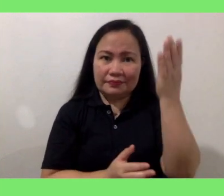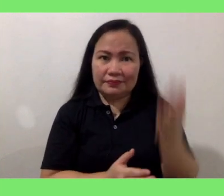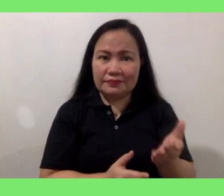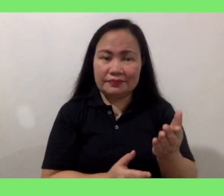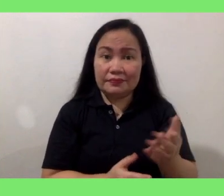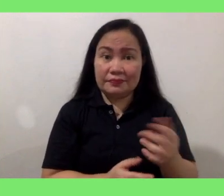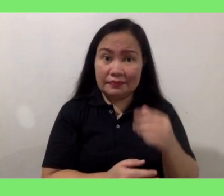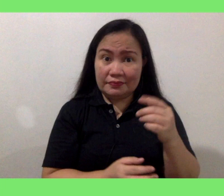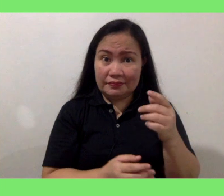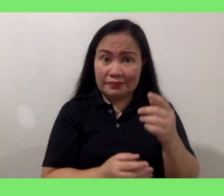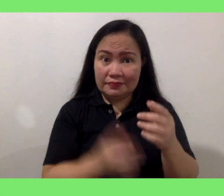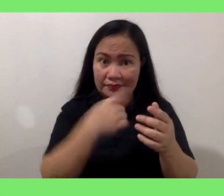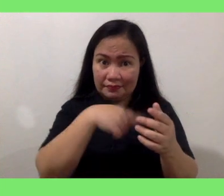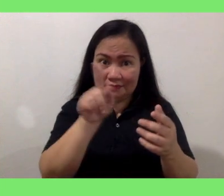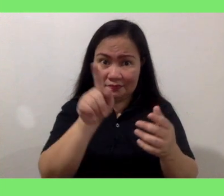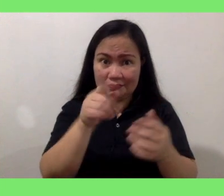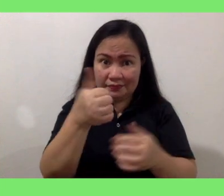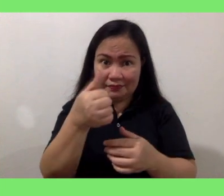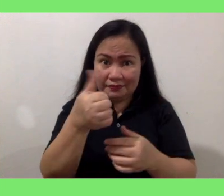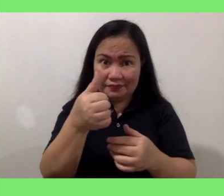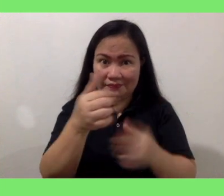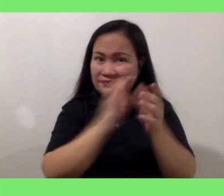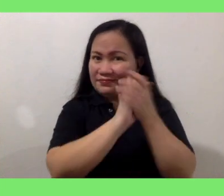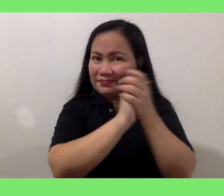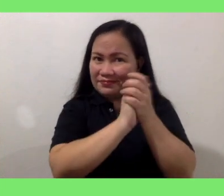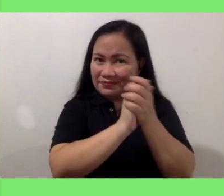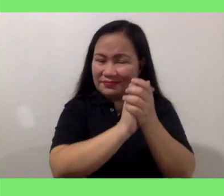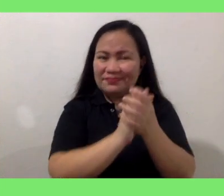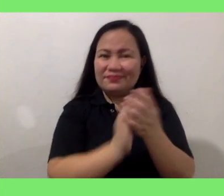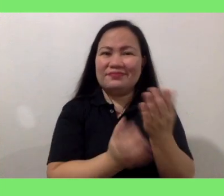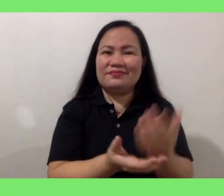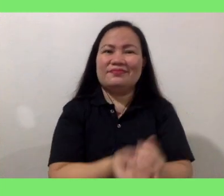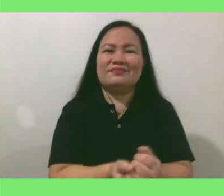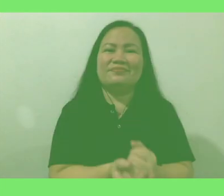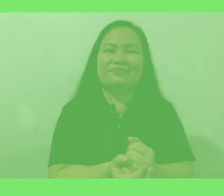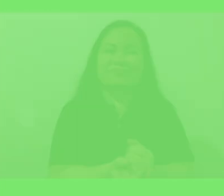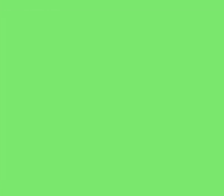So, if you got 10, congratulations. You may share your